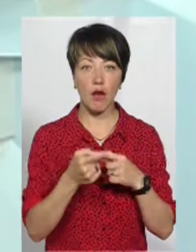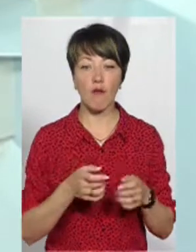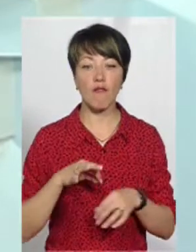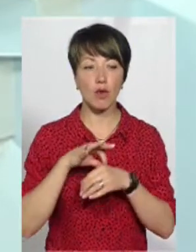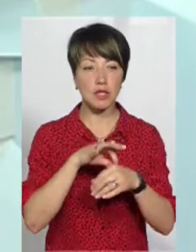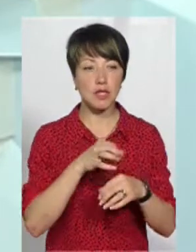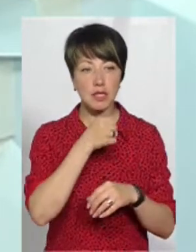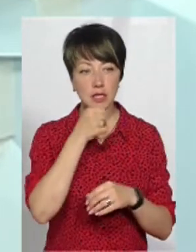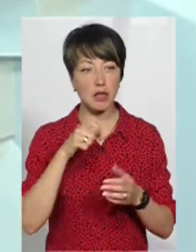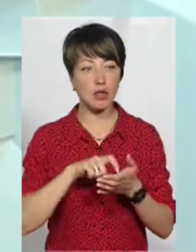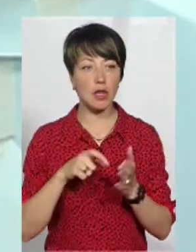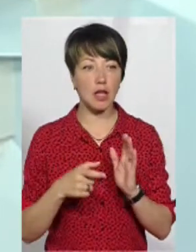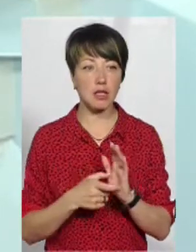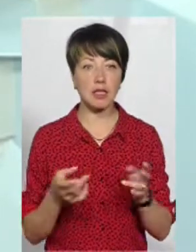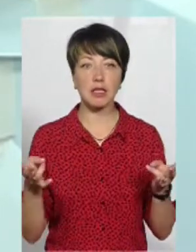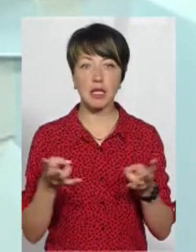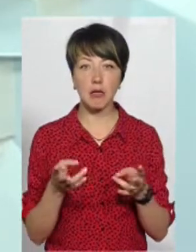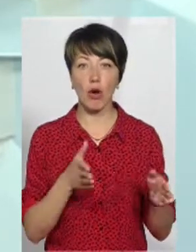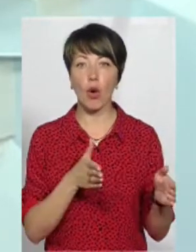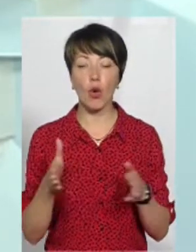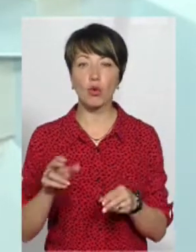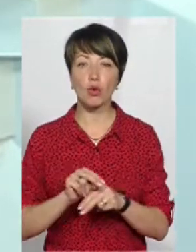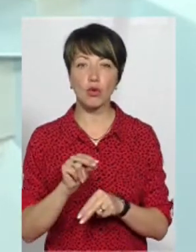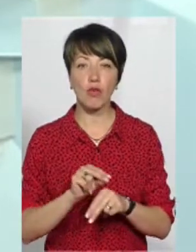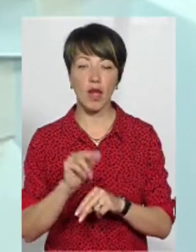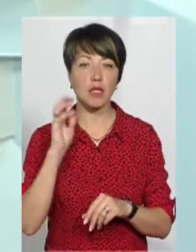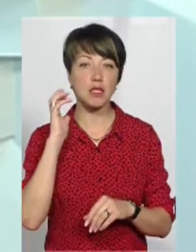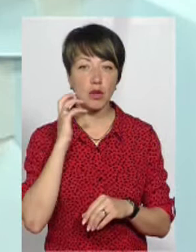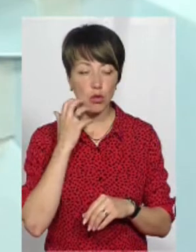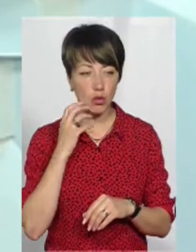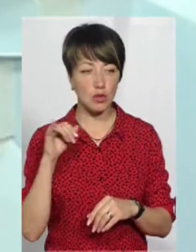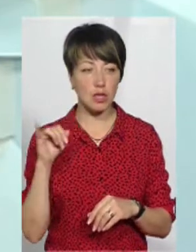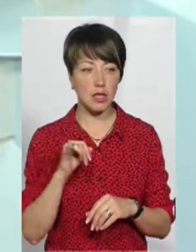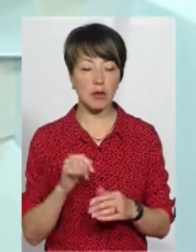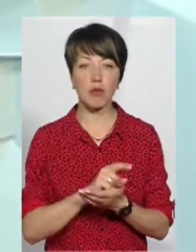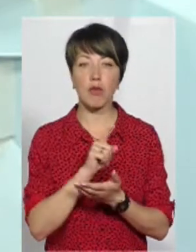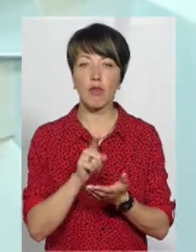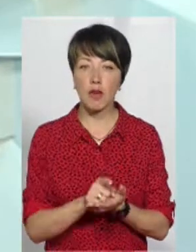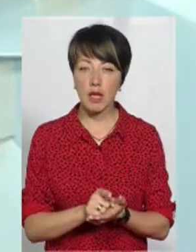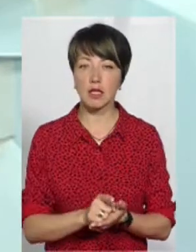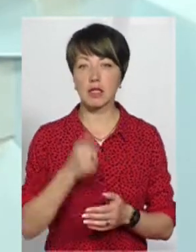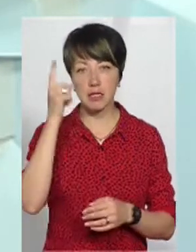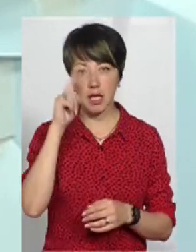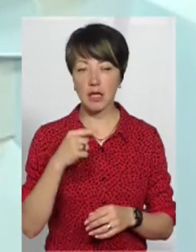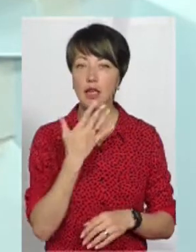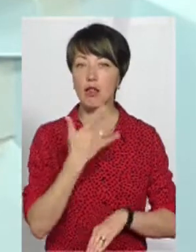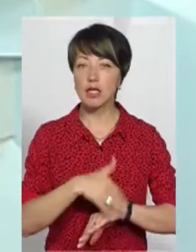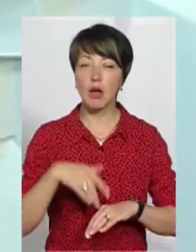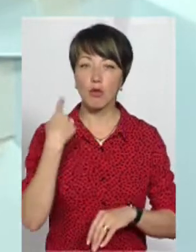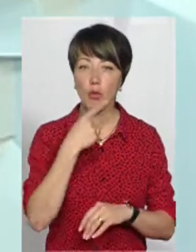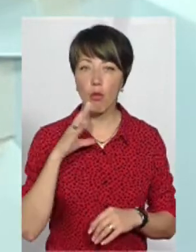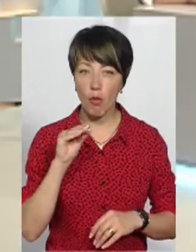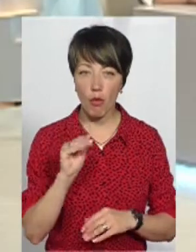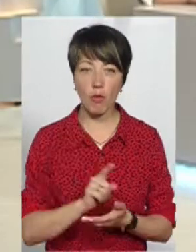то старшокласників, яких треба готувати дуже серйозно, і які повинні добре знати іноземну мову,